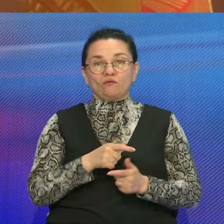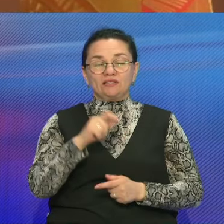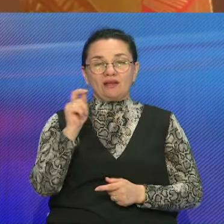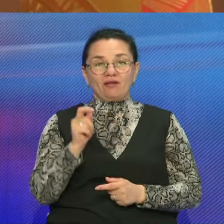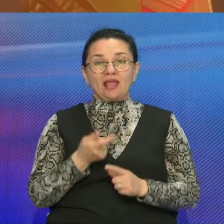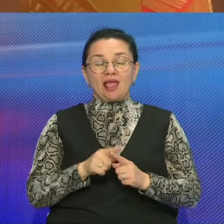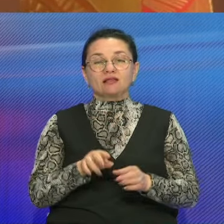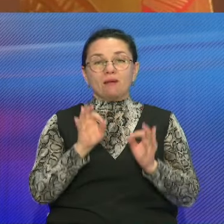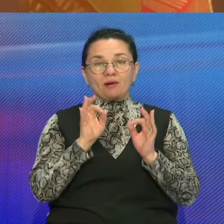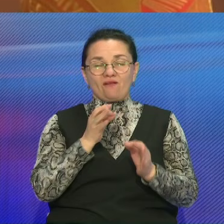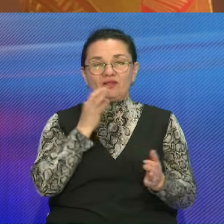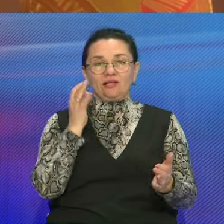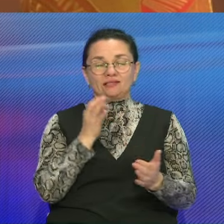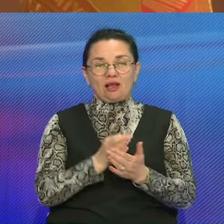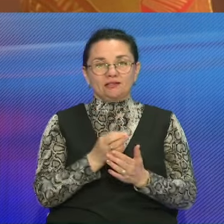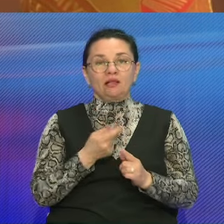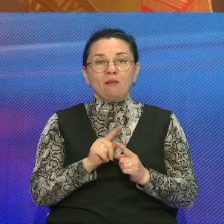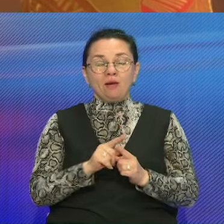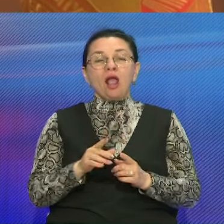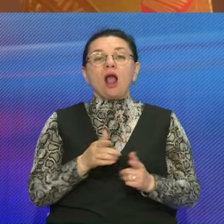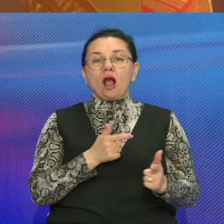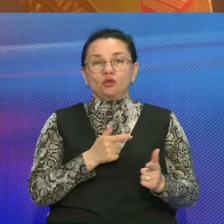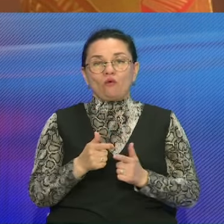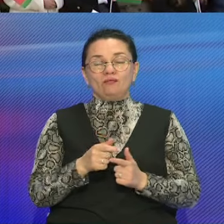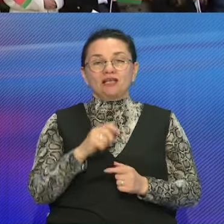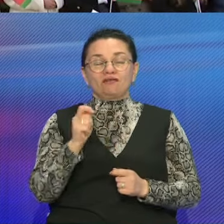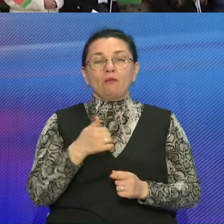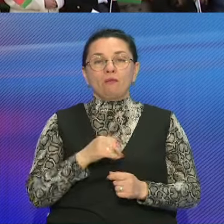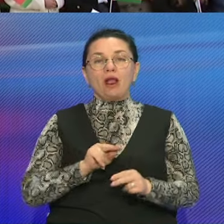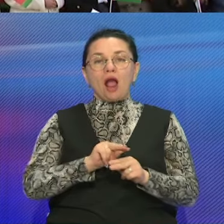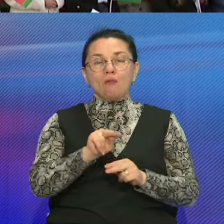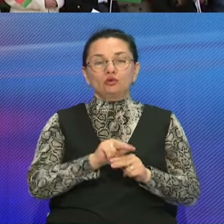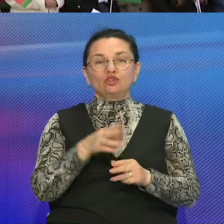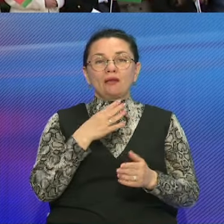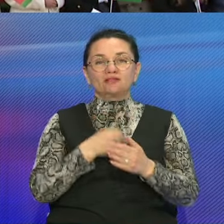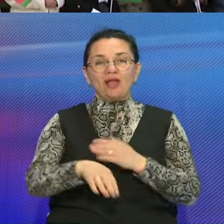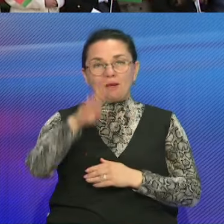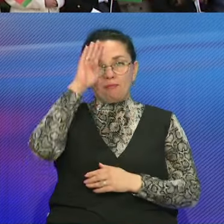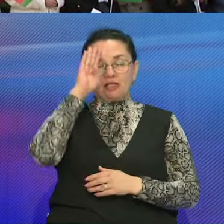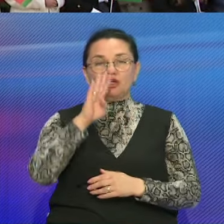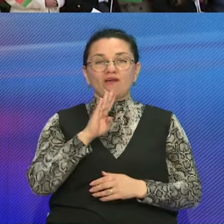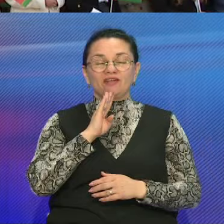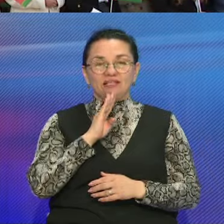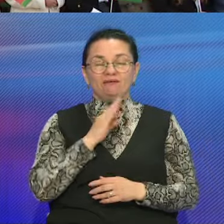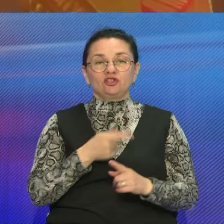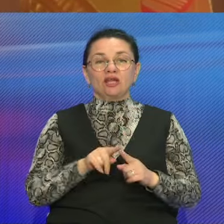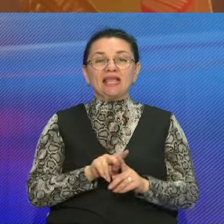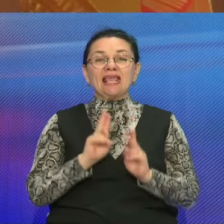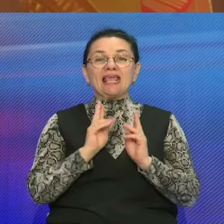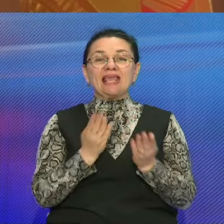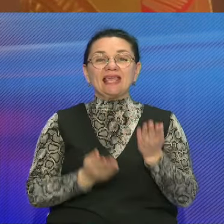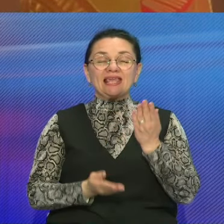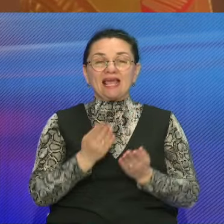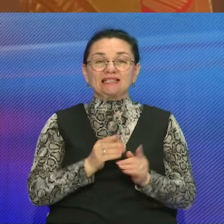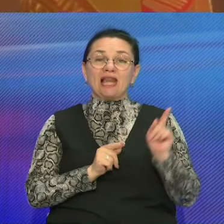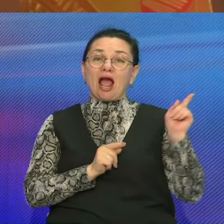правильно сказано, поэтому мы готовимся к войне. Мы учим своих ребят и девчонок, мы вооружаем их. Если оттуда кто-то подвывает